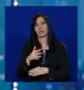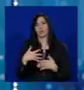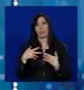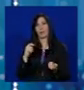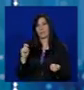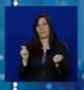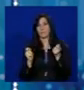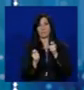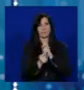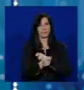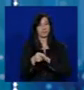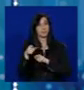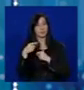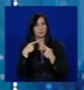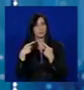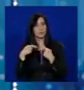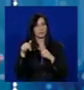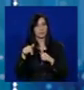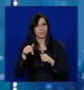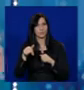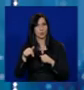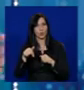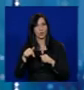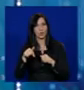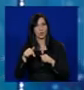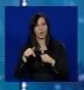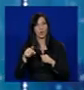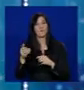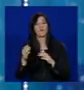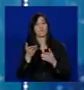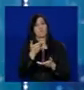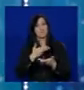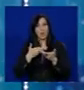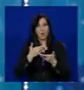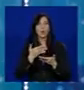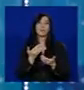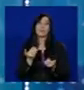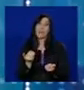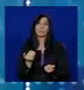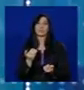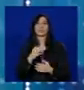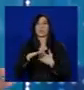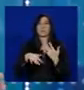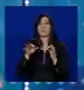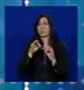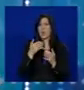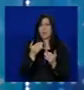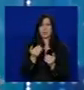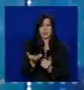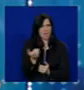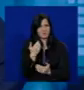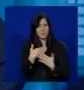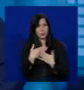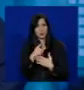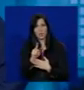превръщаме този разговор тук в диалог и нямаше да се намеся, изобщо нямаше да взема отношение